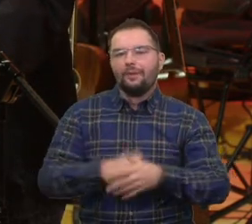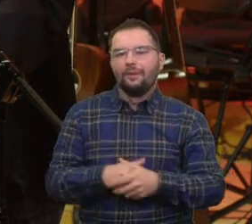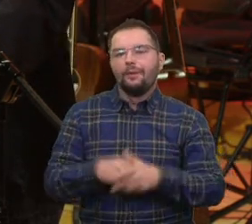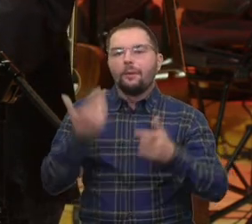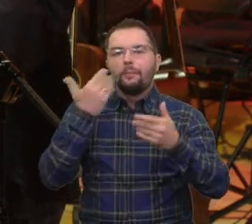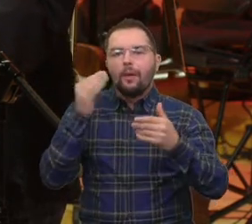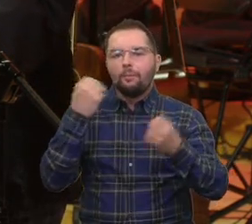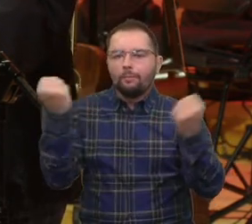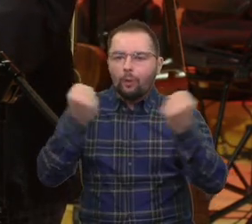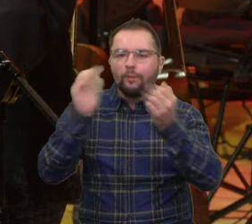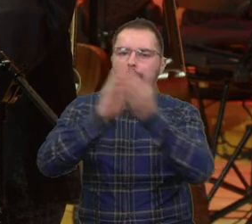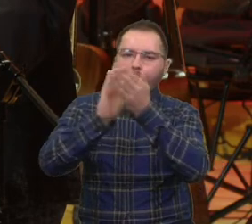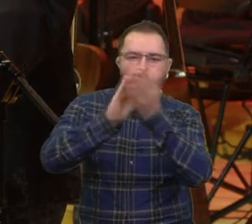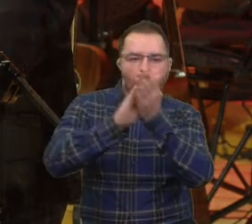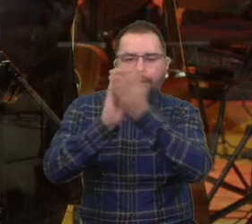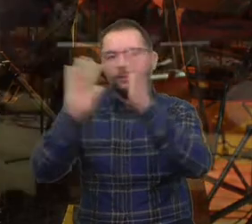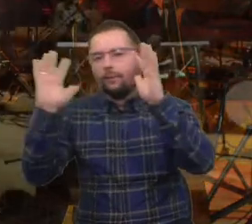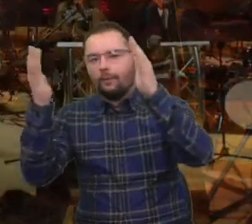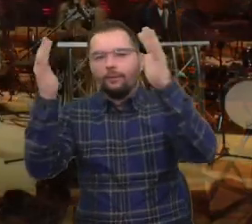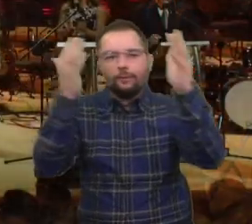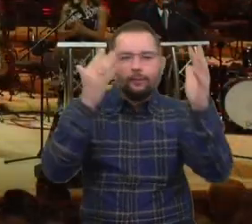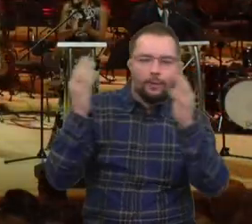wielkie brawa.